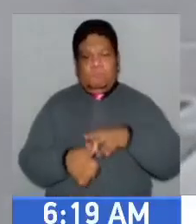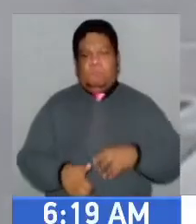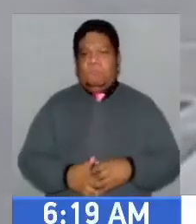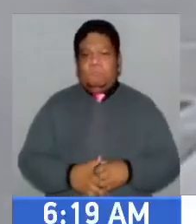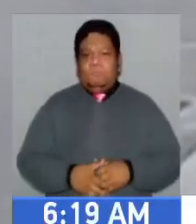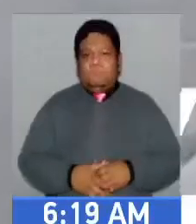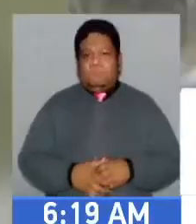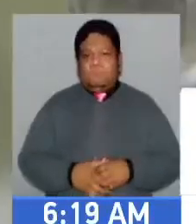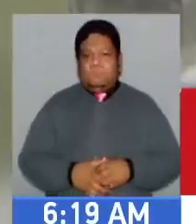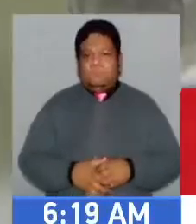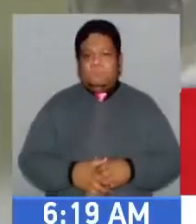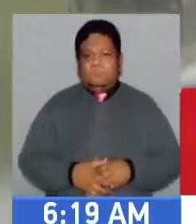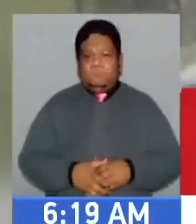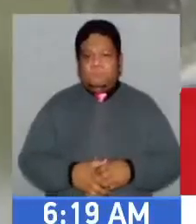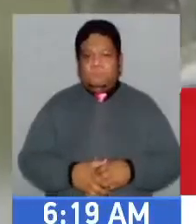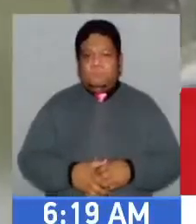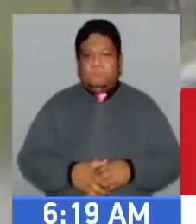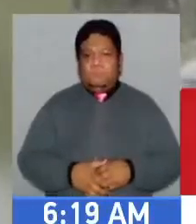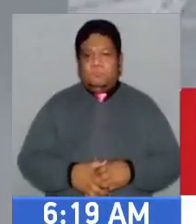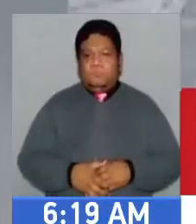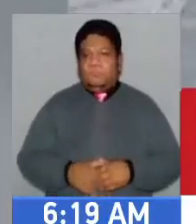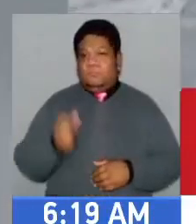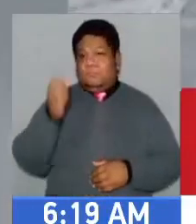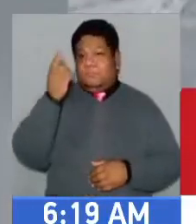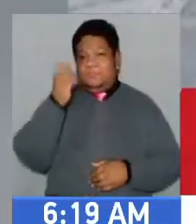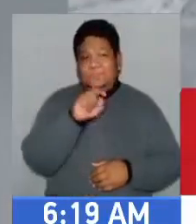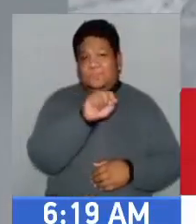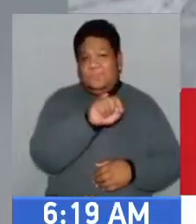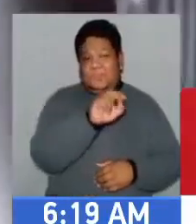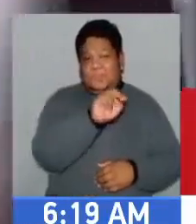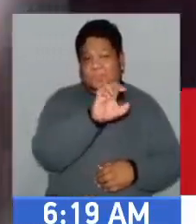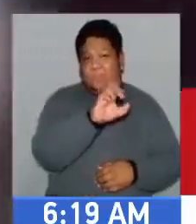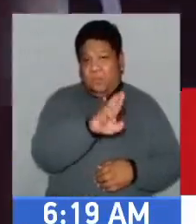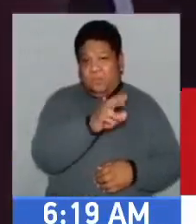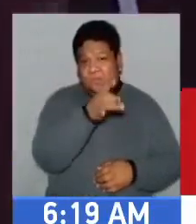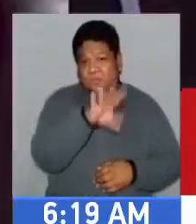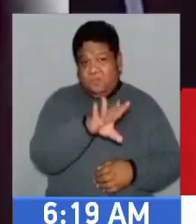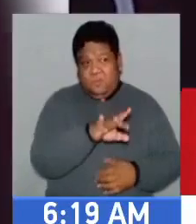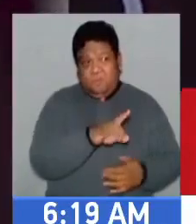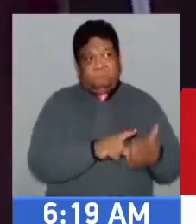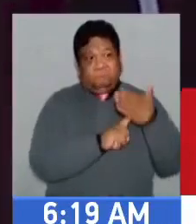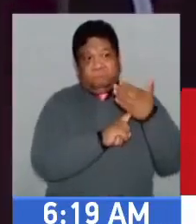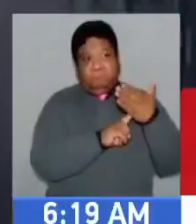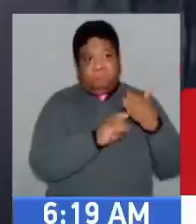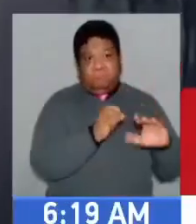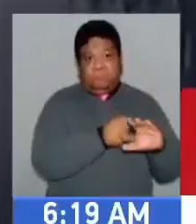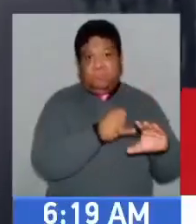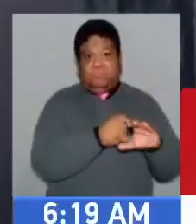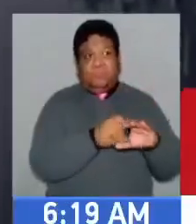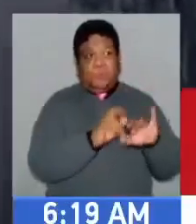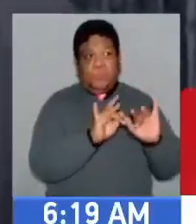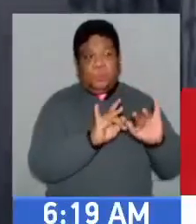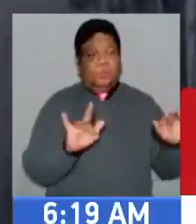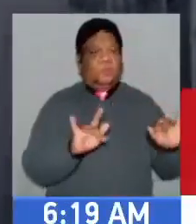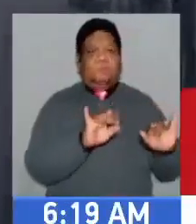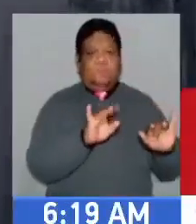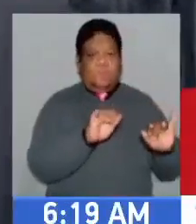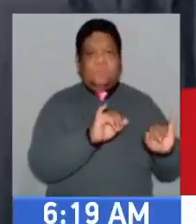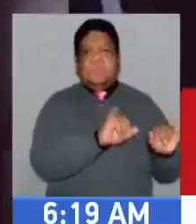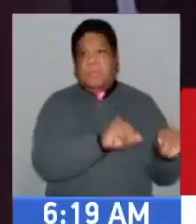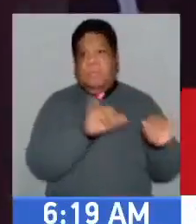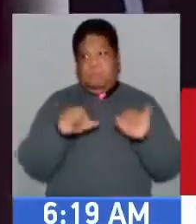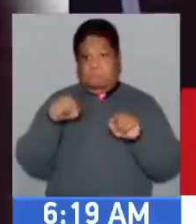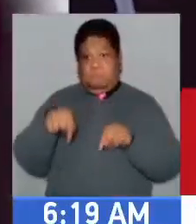Hindi lang sa National Capital Region ramdam ang Tigil Pasada. Ang working student na si Joanne na mula sa Calamba City sa